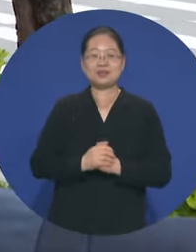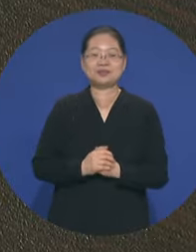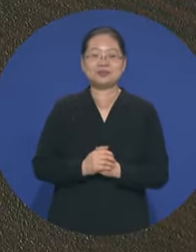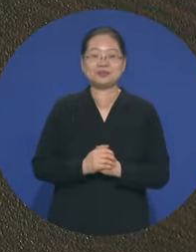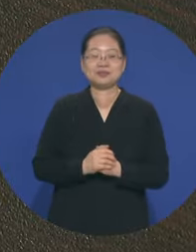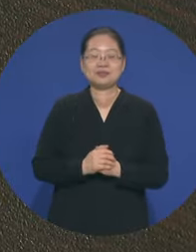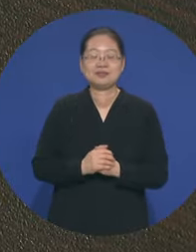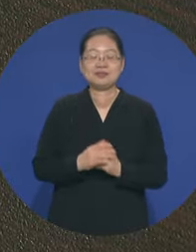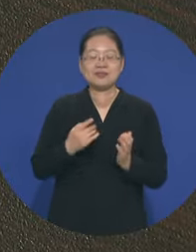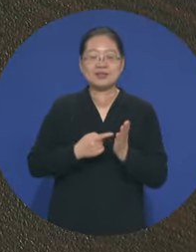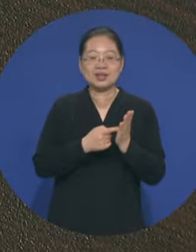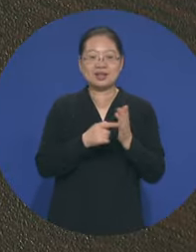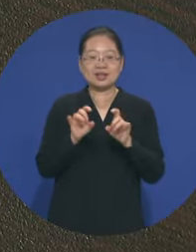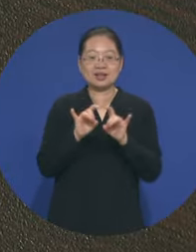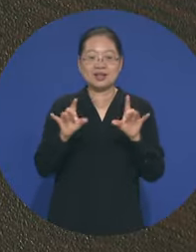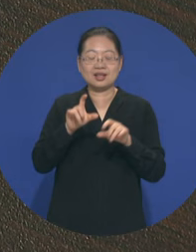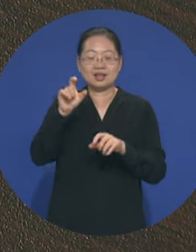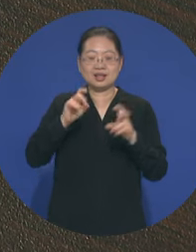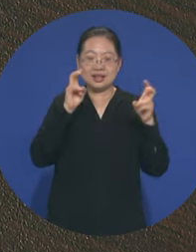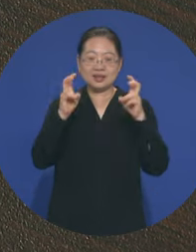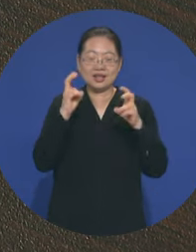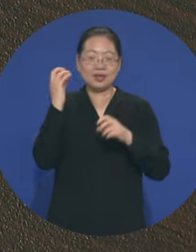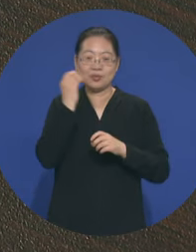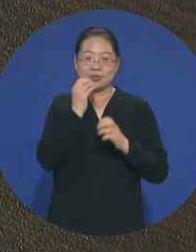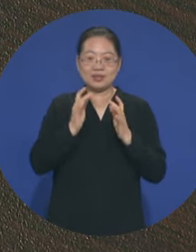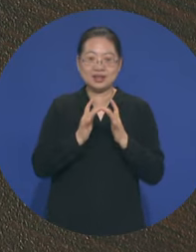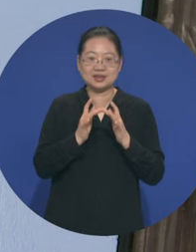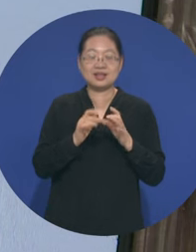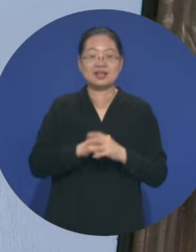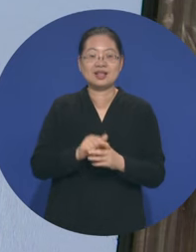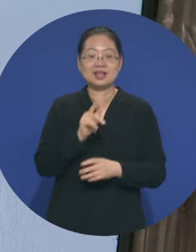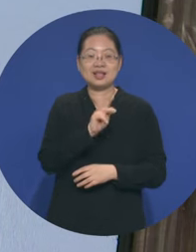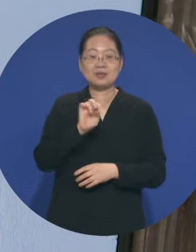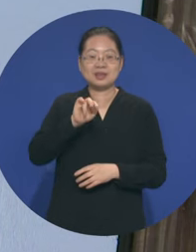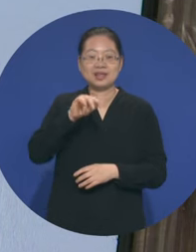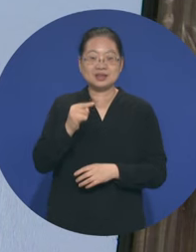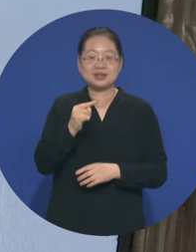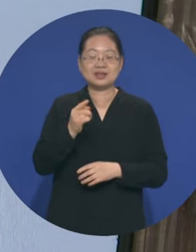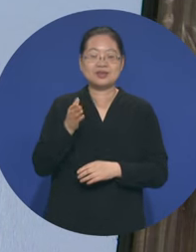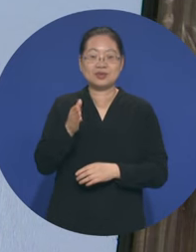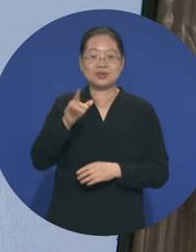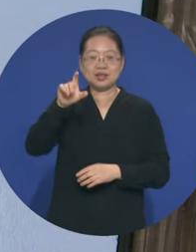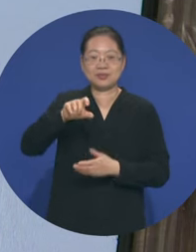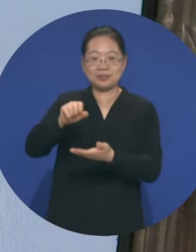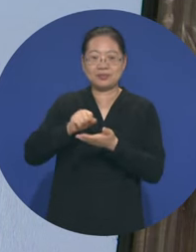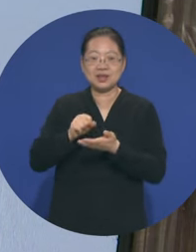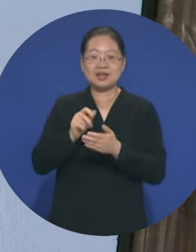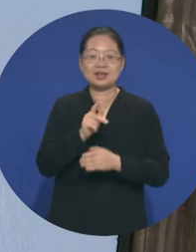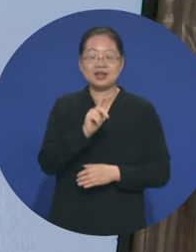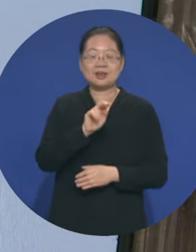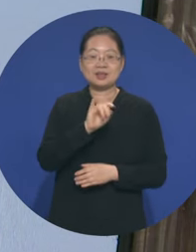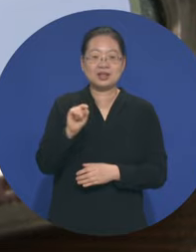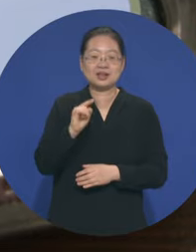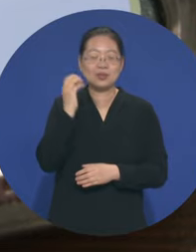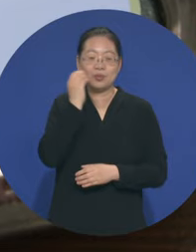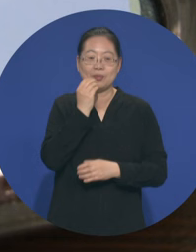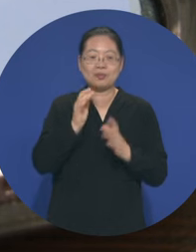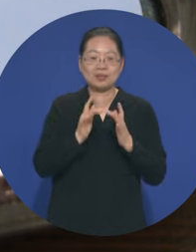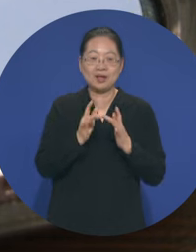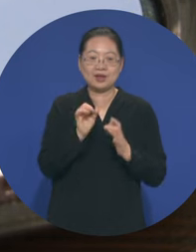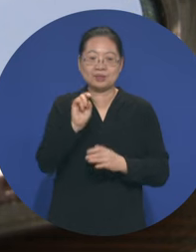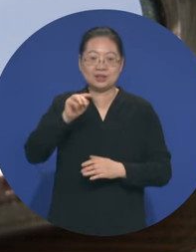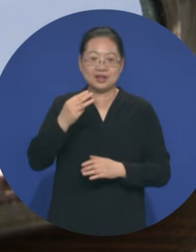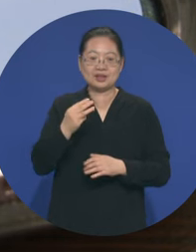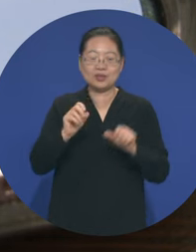같아요. 신청은 각 카드사 홈페이지에서 K패스 전용 카드를 발급받은 후 K패스 홈페이지나 어플에서